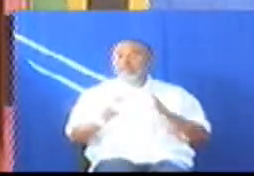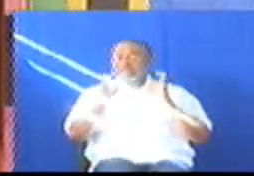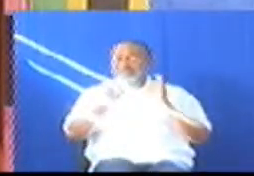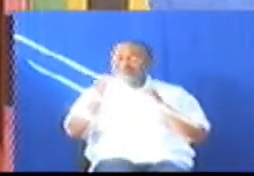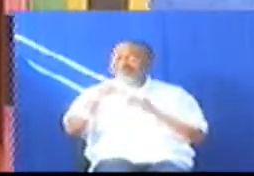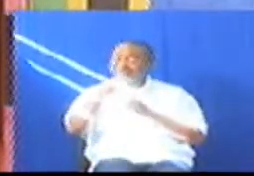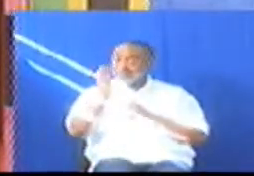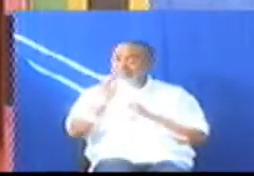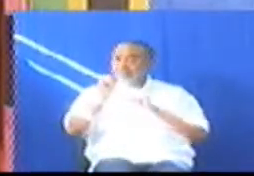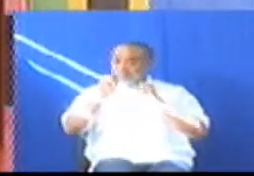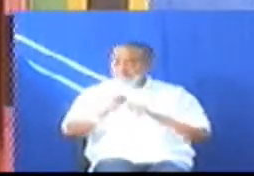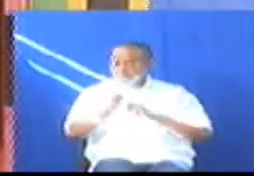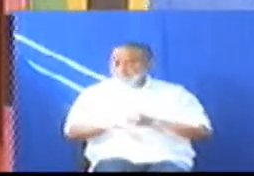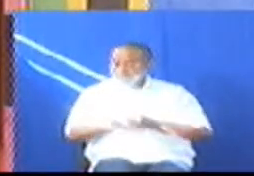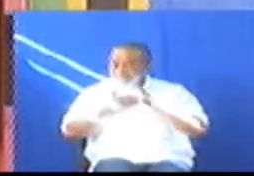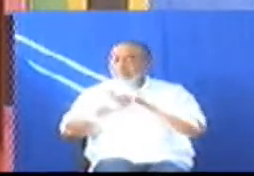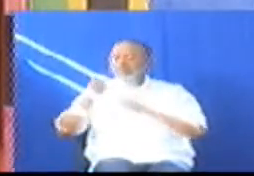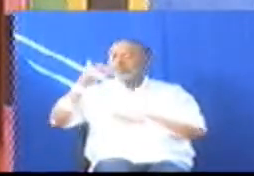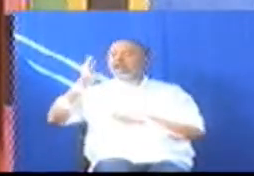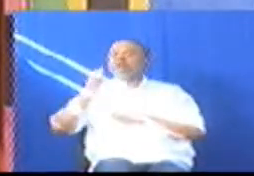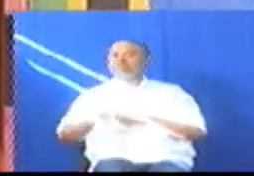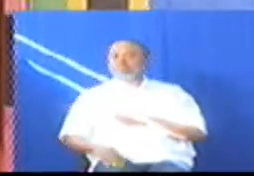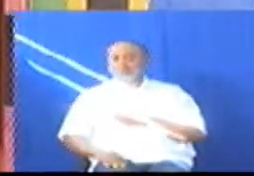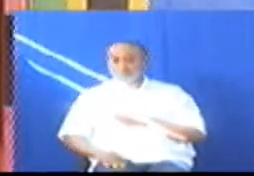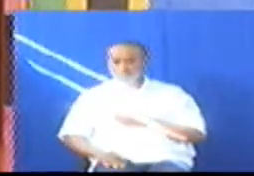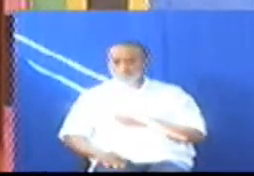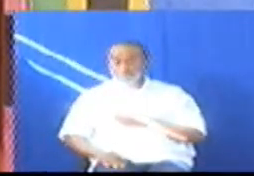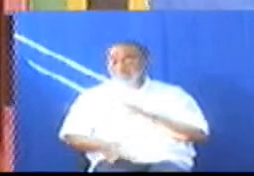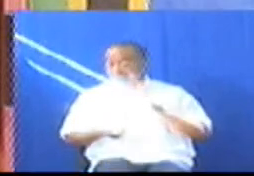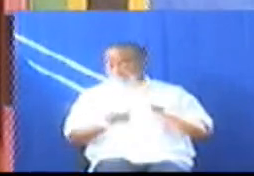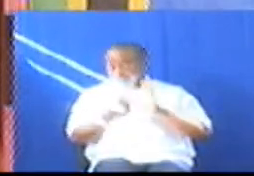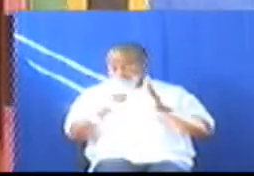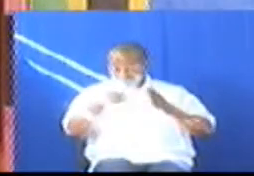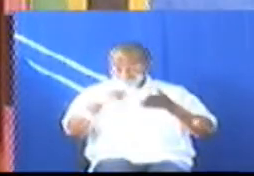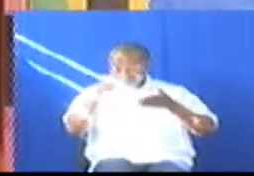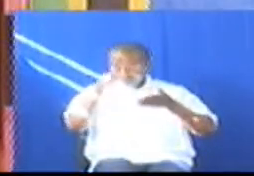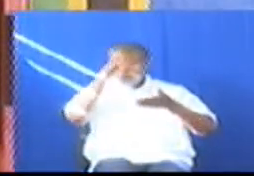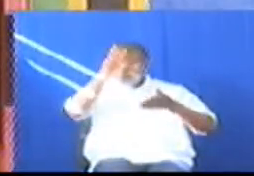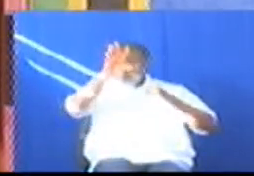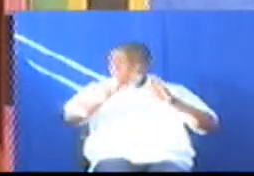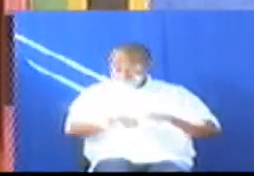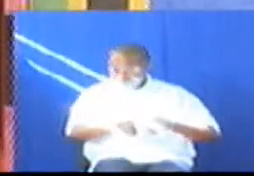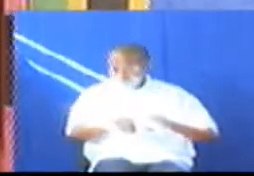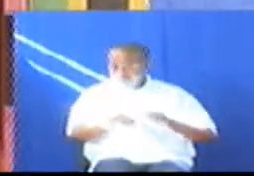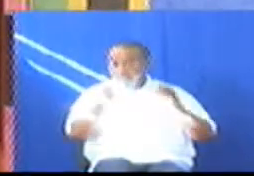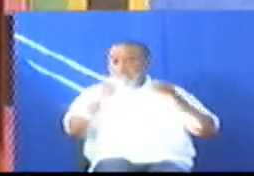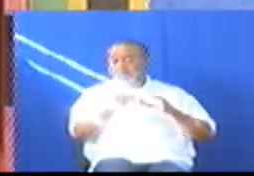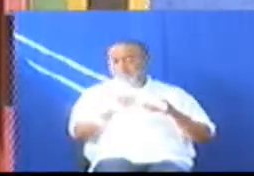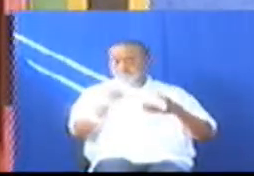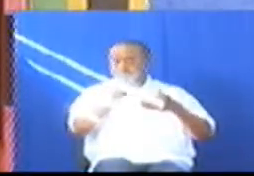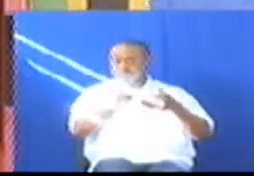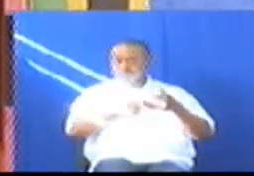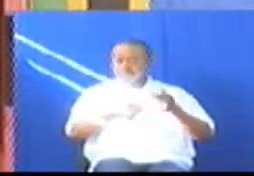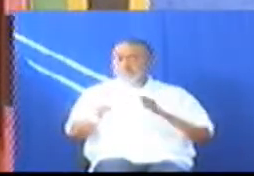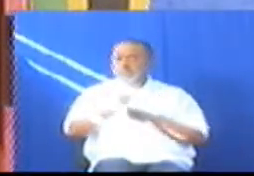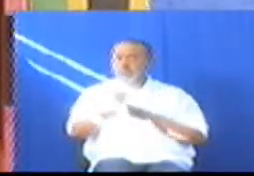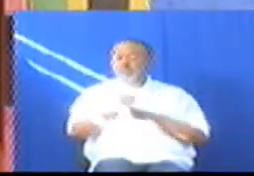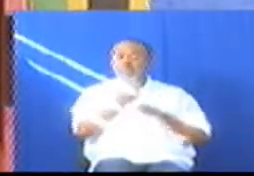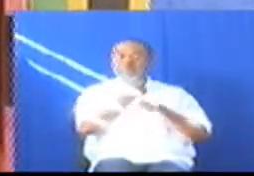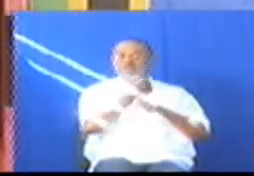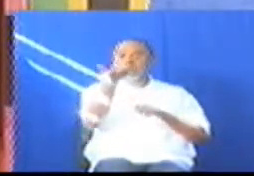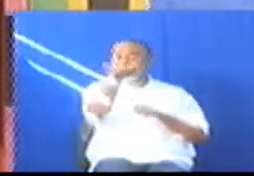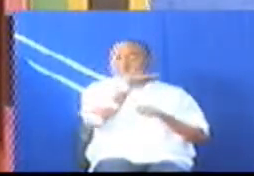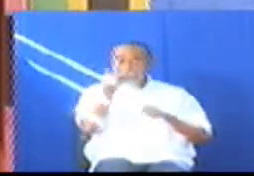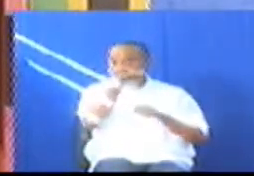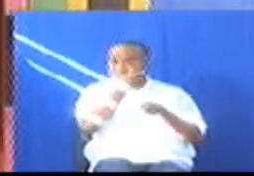zaidi kulisaidia taifa. Nikiangalia taarifa ya kamati kuhusiana na mifuko na hususan